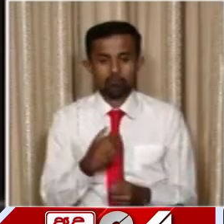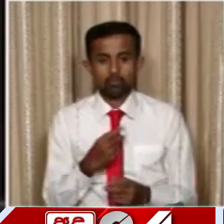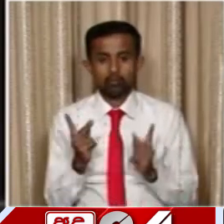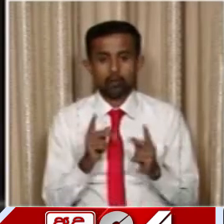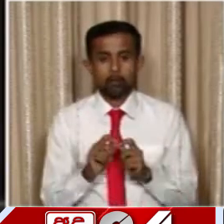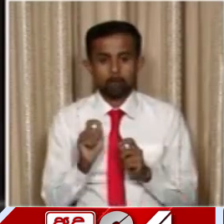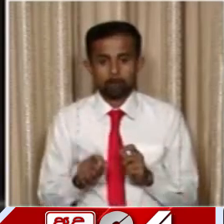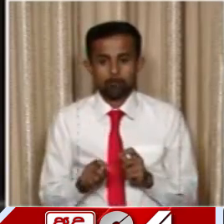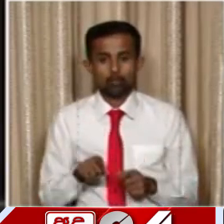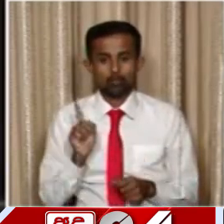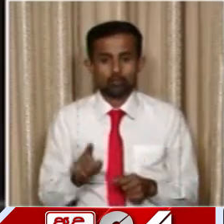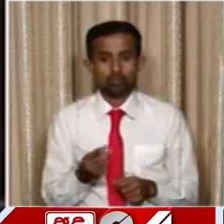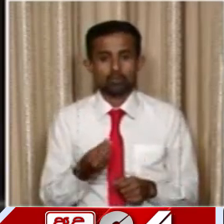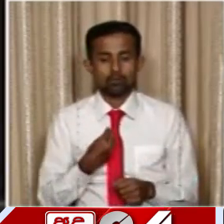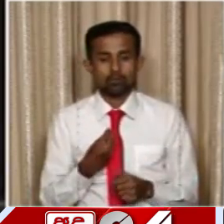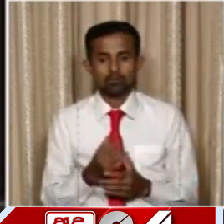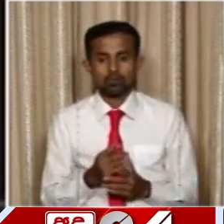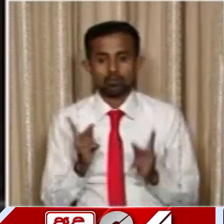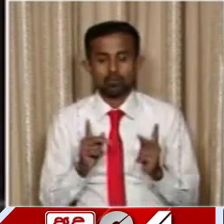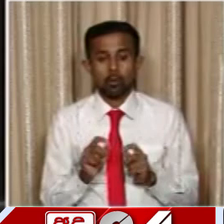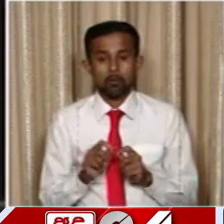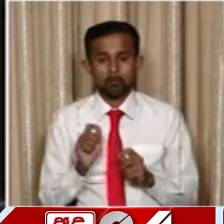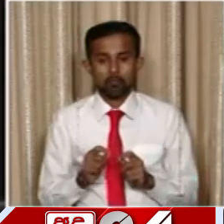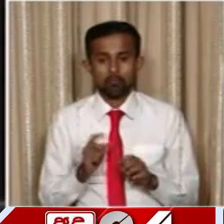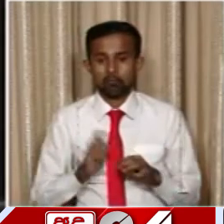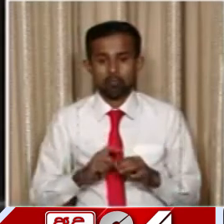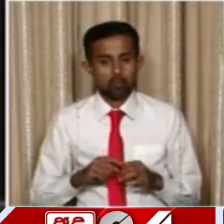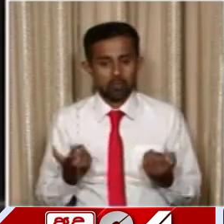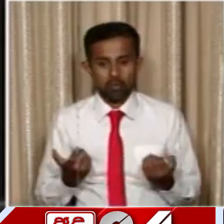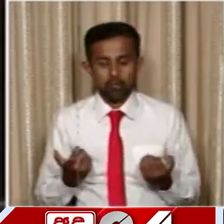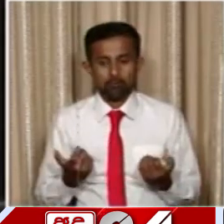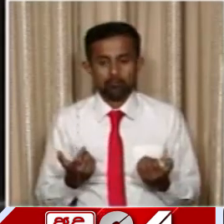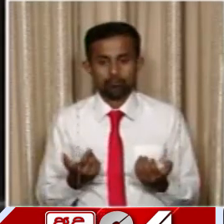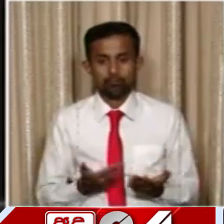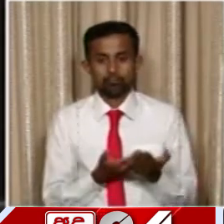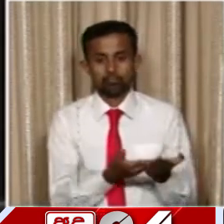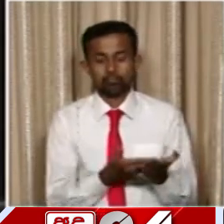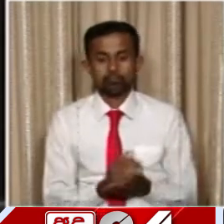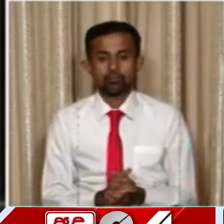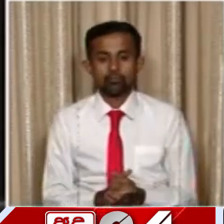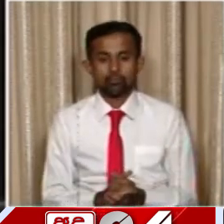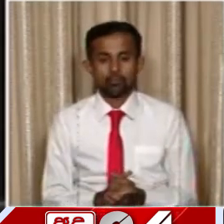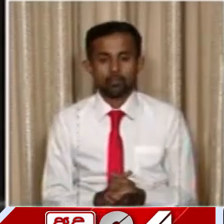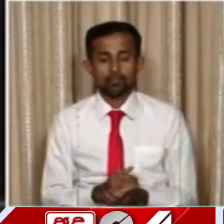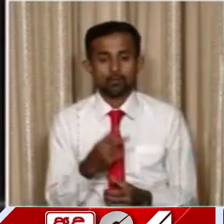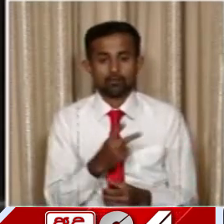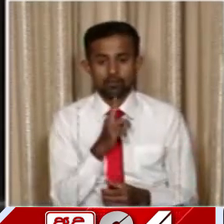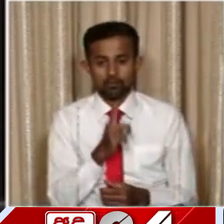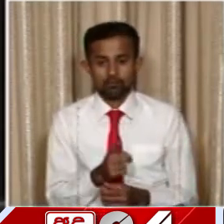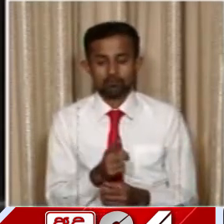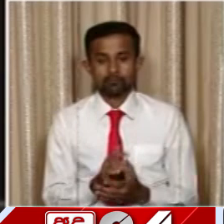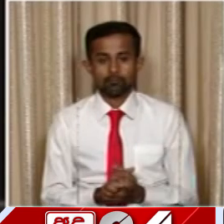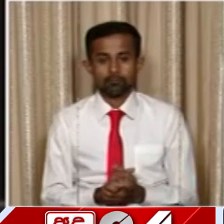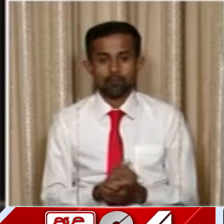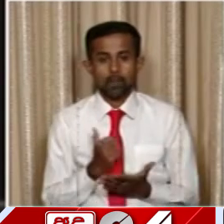Board එකේ අනුමැතිය ගේන්න කියනවා. Tourist Board එකේ no objection එකත් කරු සභාපතිතුමනි මම සභාගත කරනවා. දෙවනියට කියනවා ගරු සභාපතිතුමනි